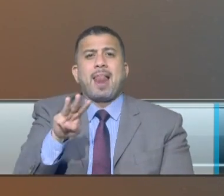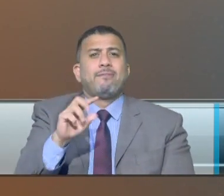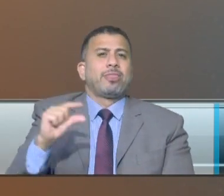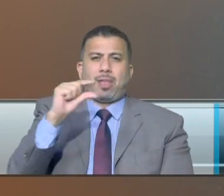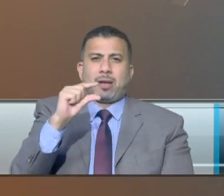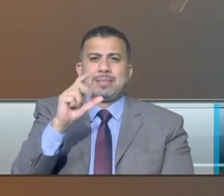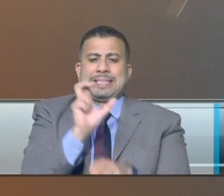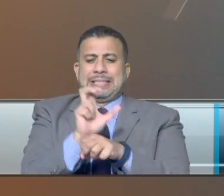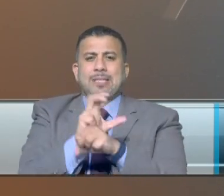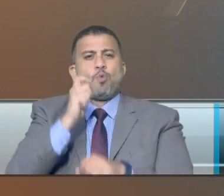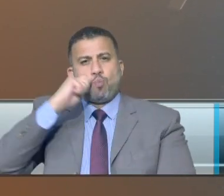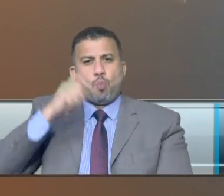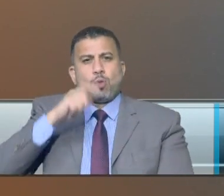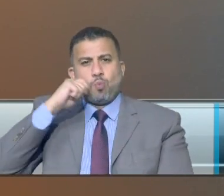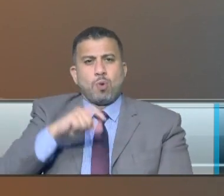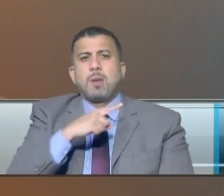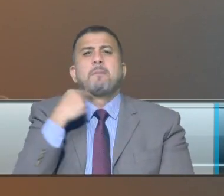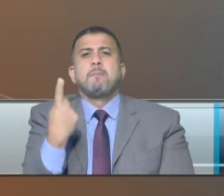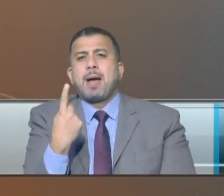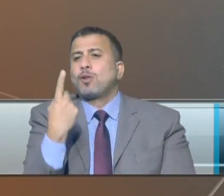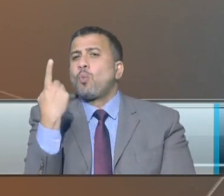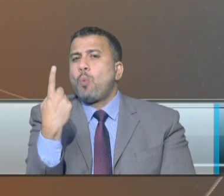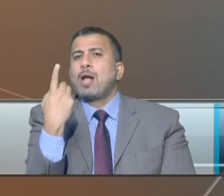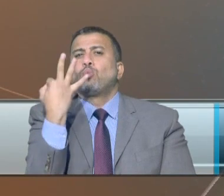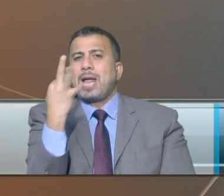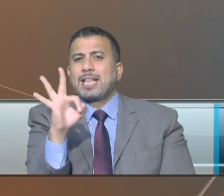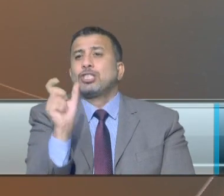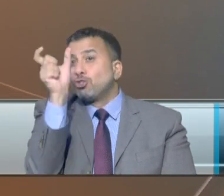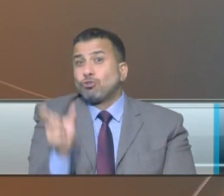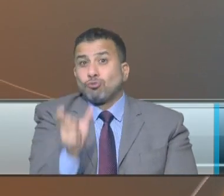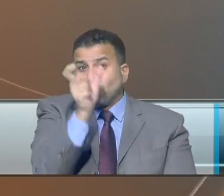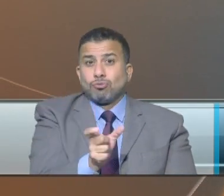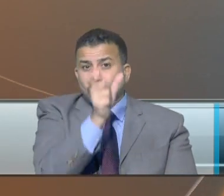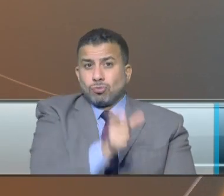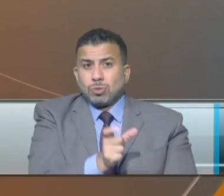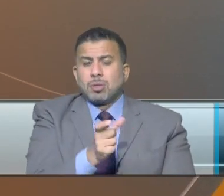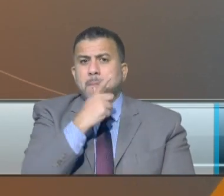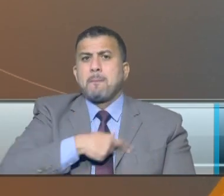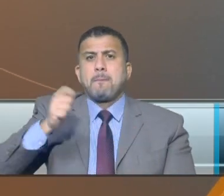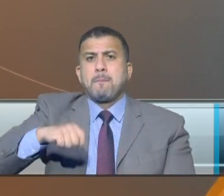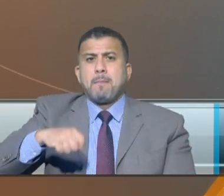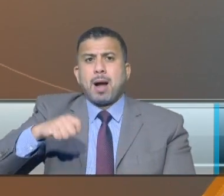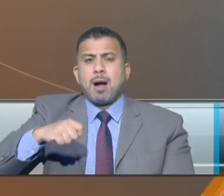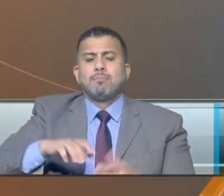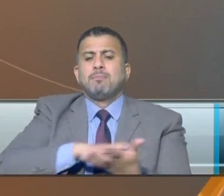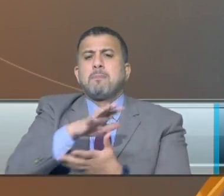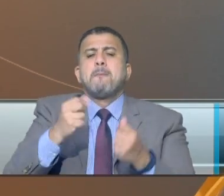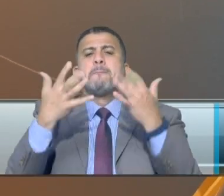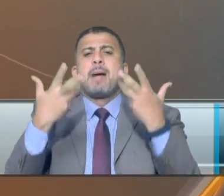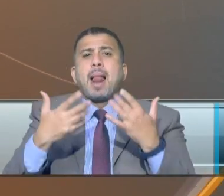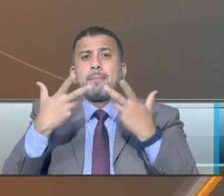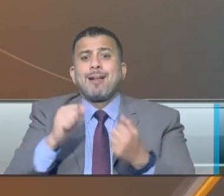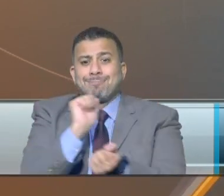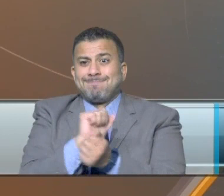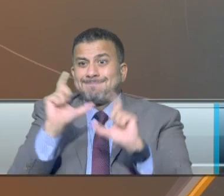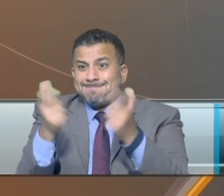درهم لسداد مديونيه 131 حاله من فئه المحكومين على ذمه قضايا ماليه